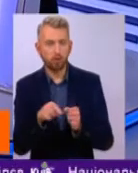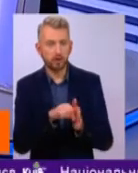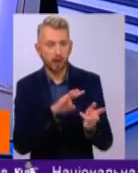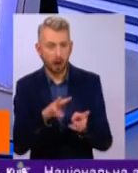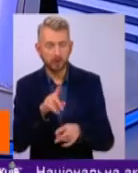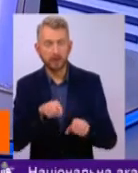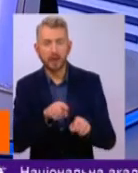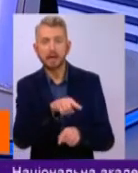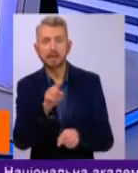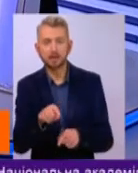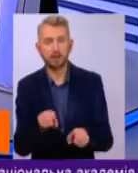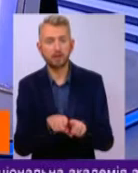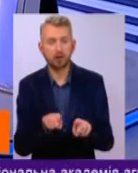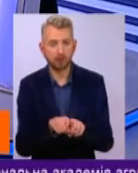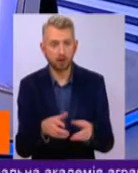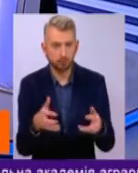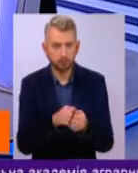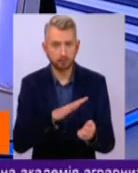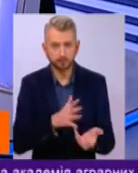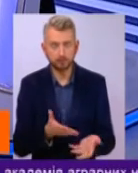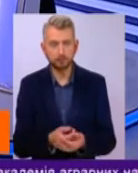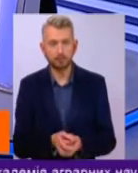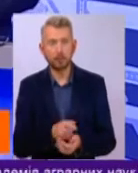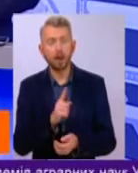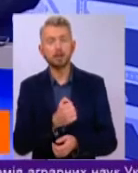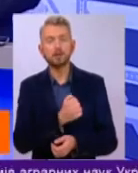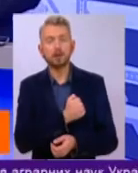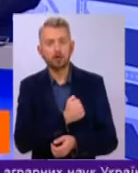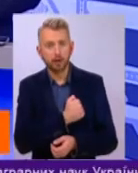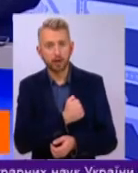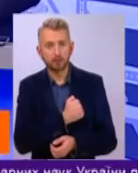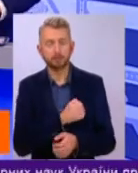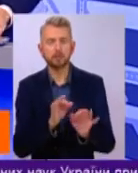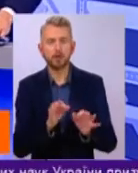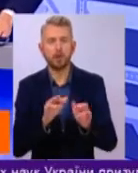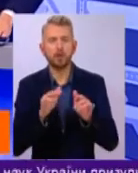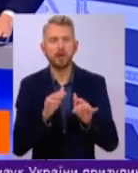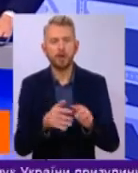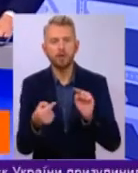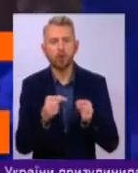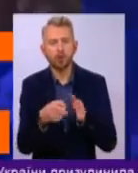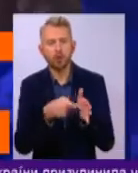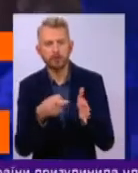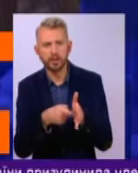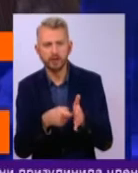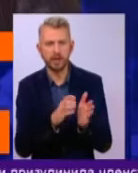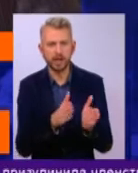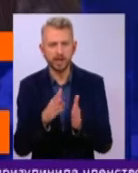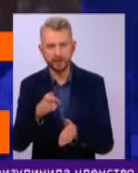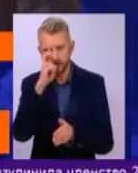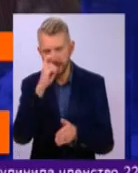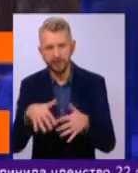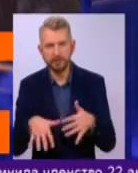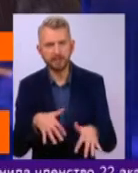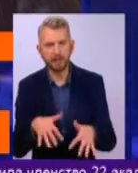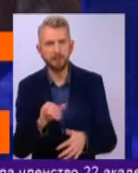з них все ж таки впіймані. Але, на жаль, звичайно, що діяльність контрозвідувальної режиму в державі послаблений.